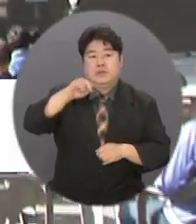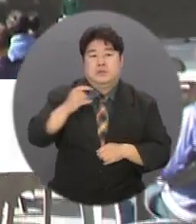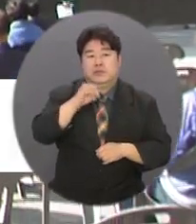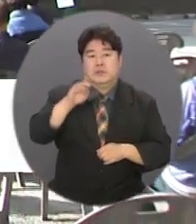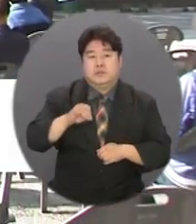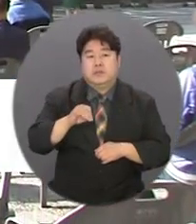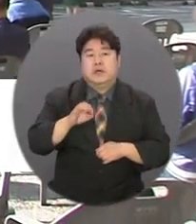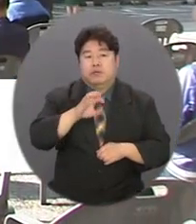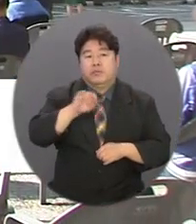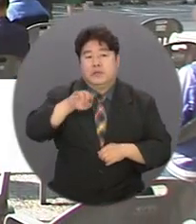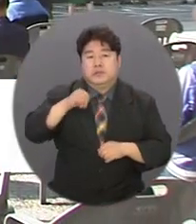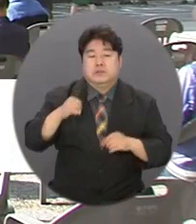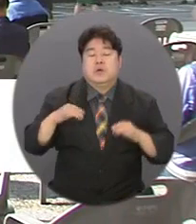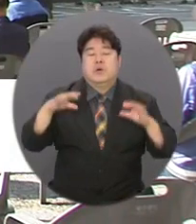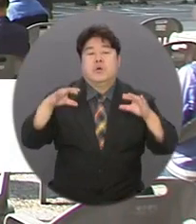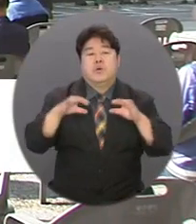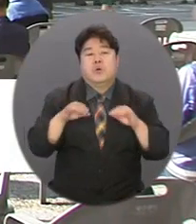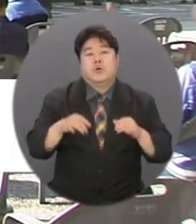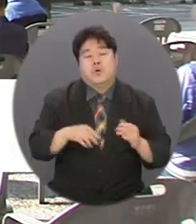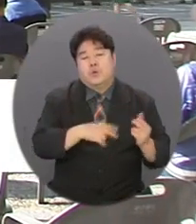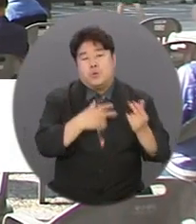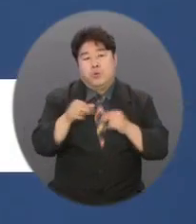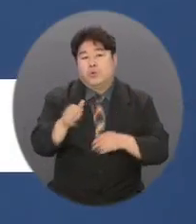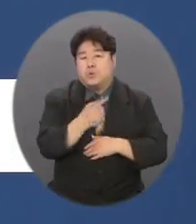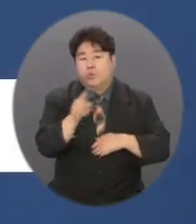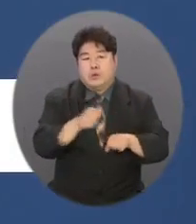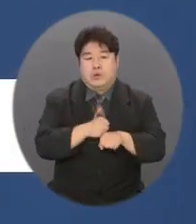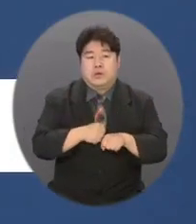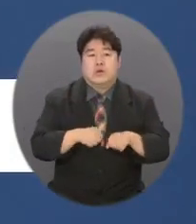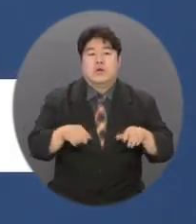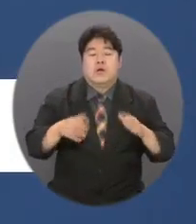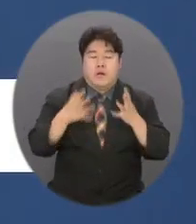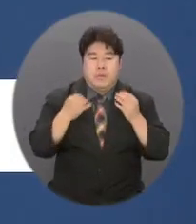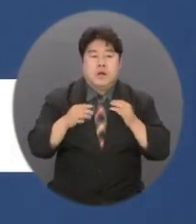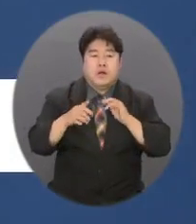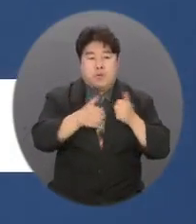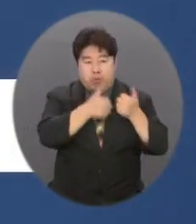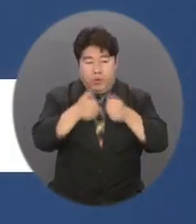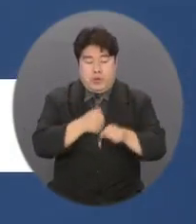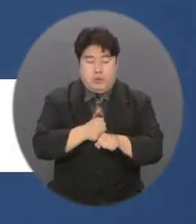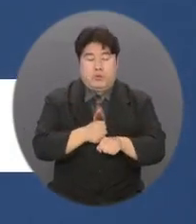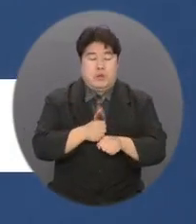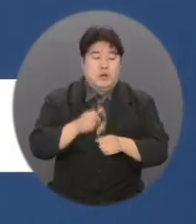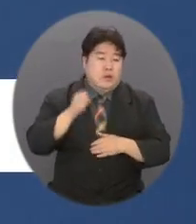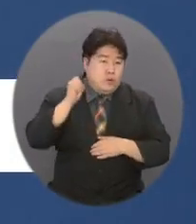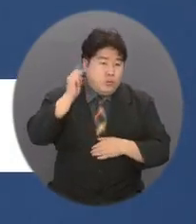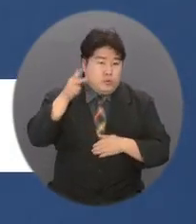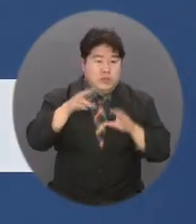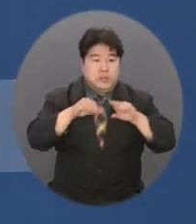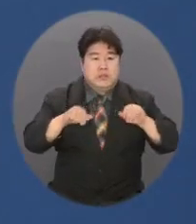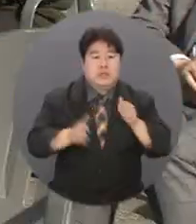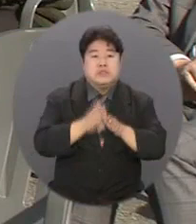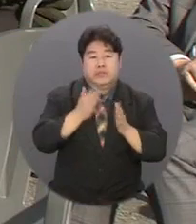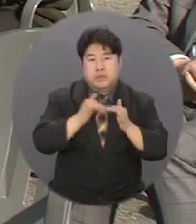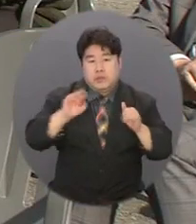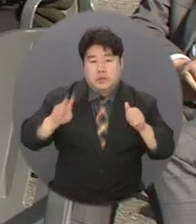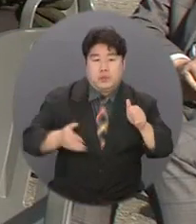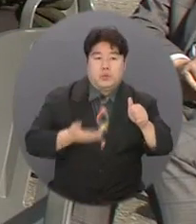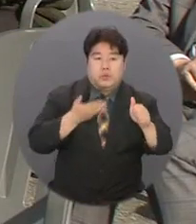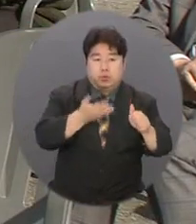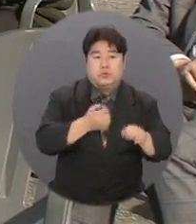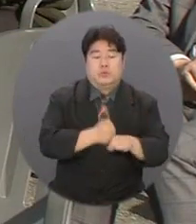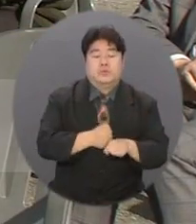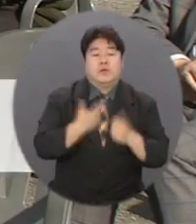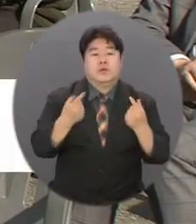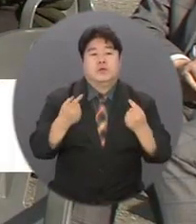공유와 에 대해 수차례 회의를 진행했던 민관 정 위원회는 호텔 부지를 시민의 품으로 돌려 주기로 했습니다 그리고